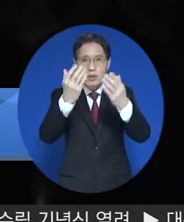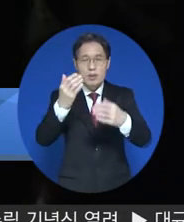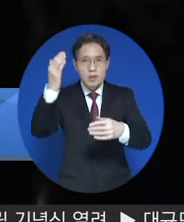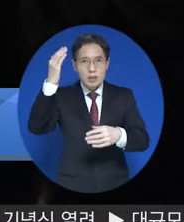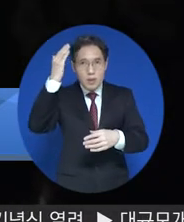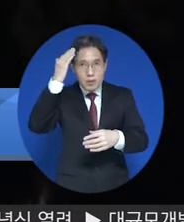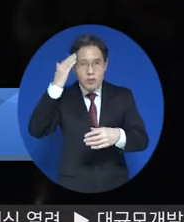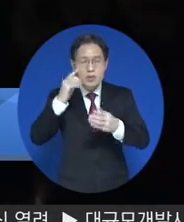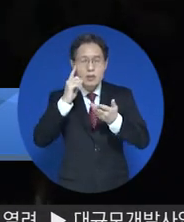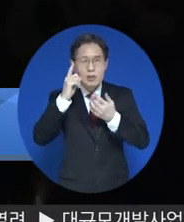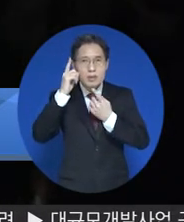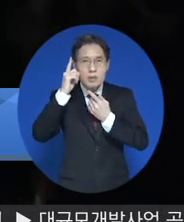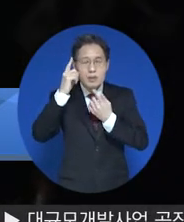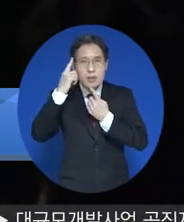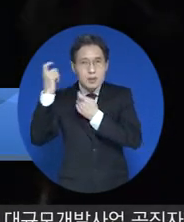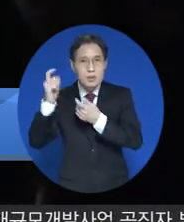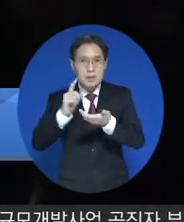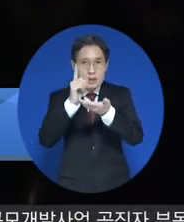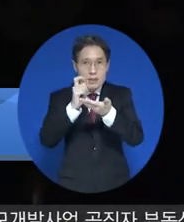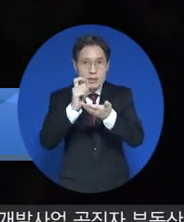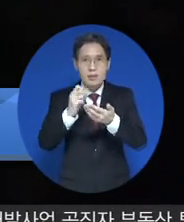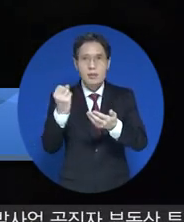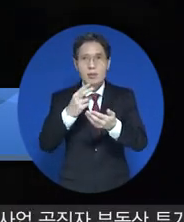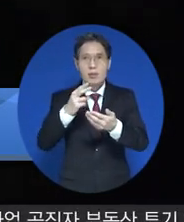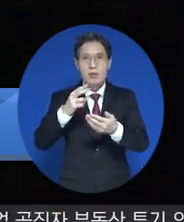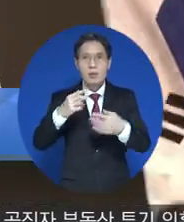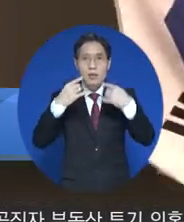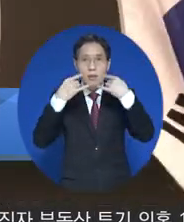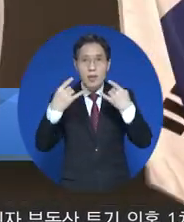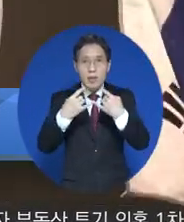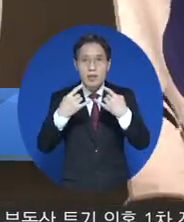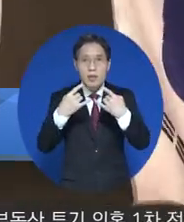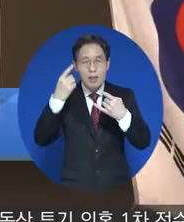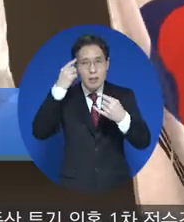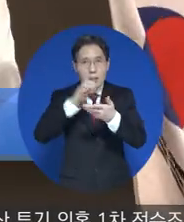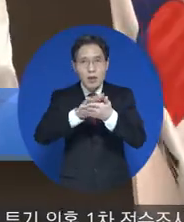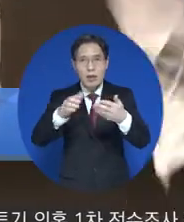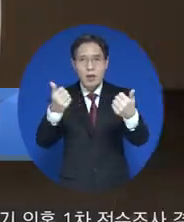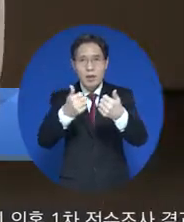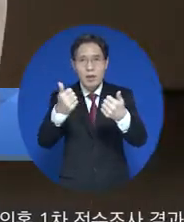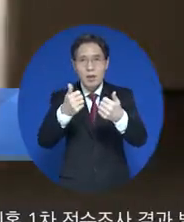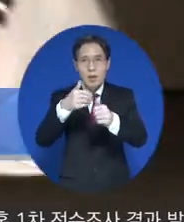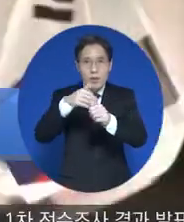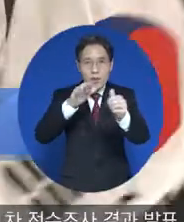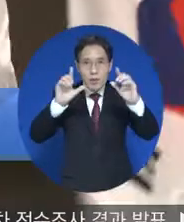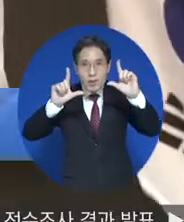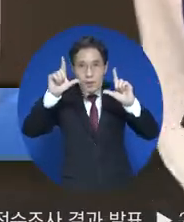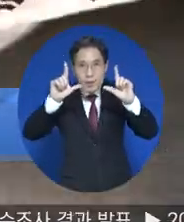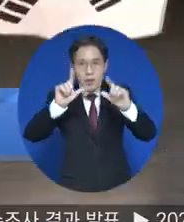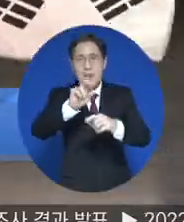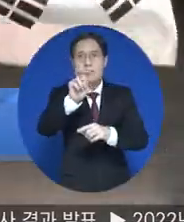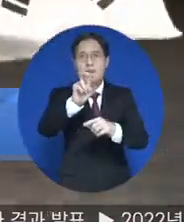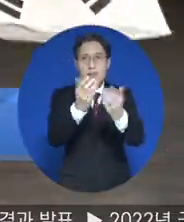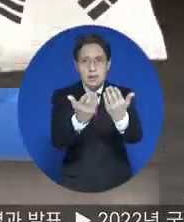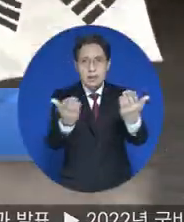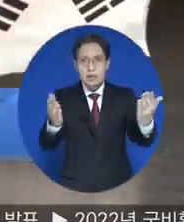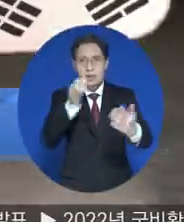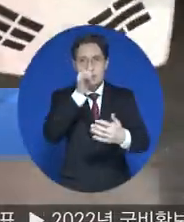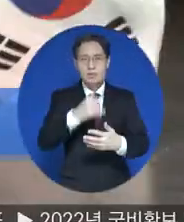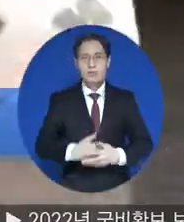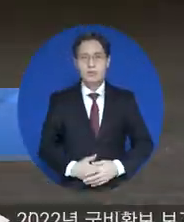기념사진 파리 평 합의 임시 정부 대표단 파견 모습 등 20여 점의 당시 사진도 전시